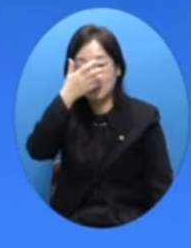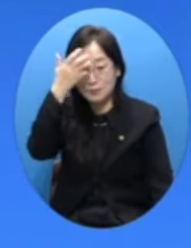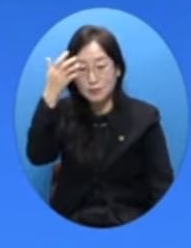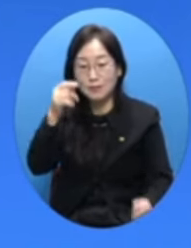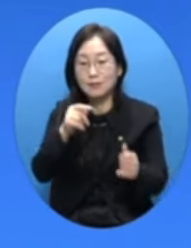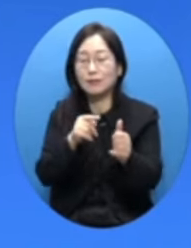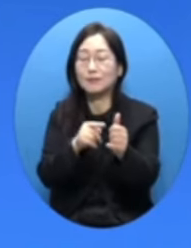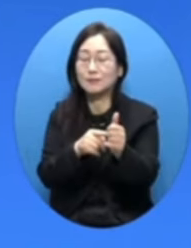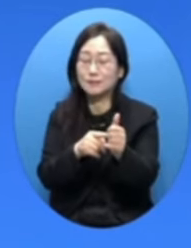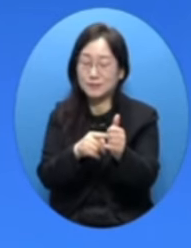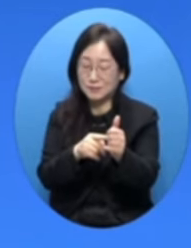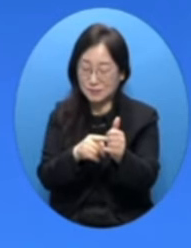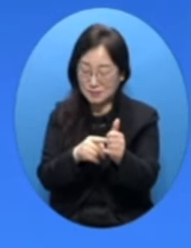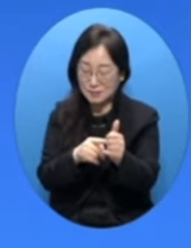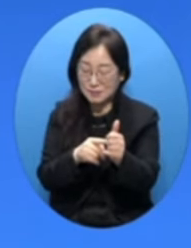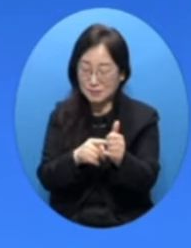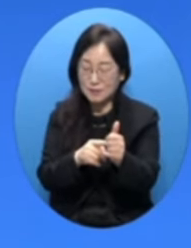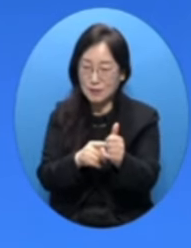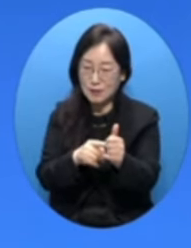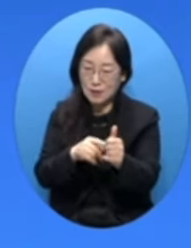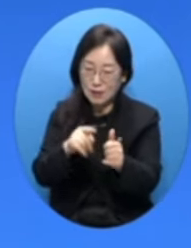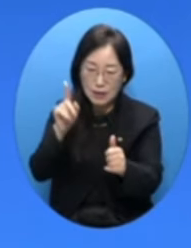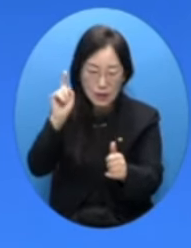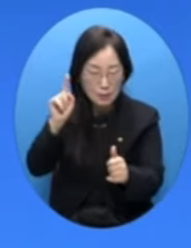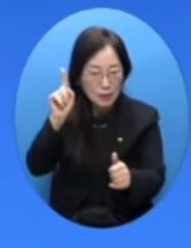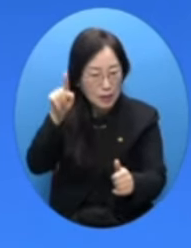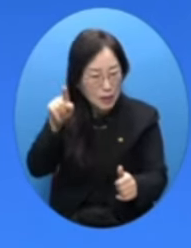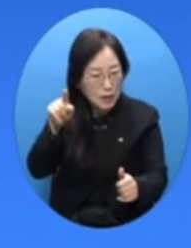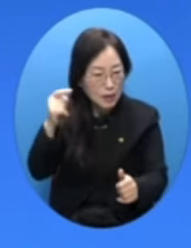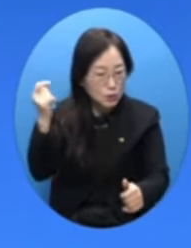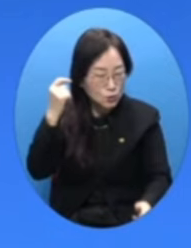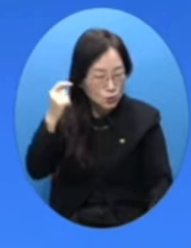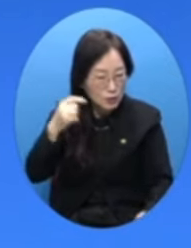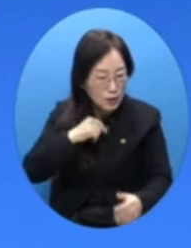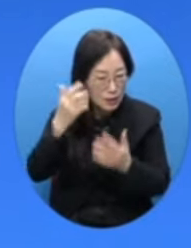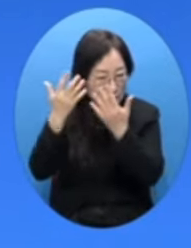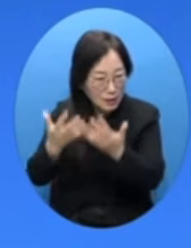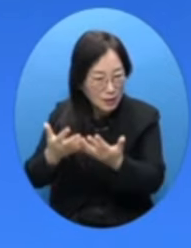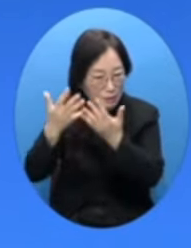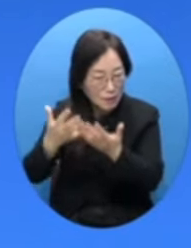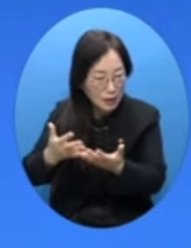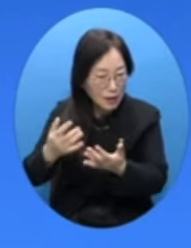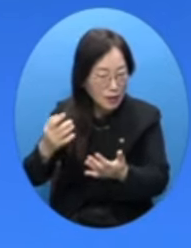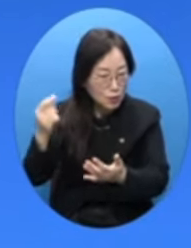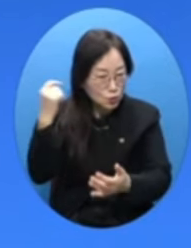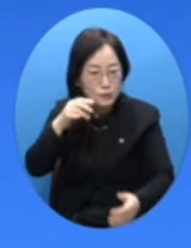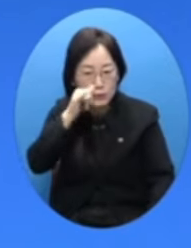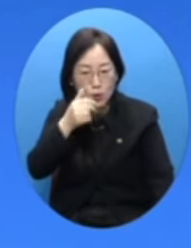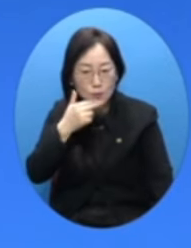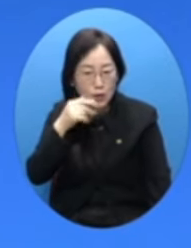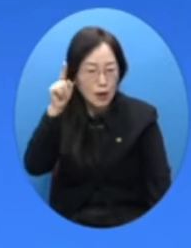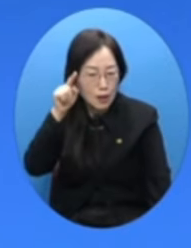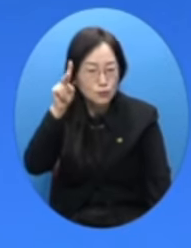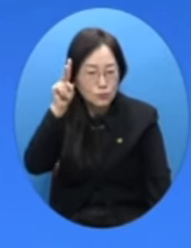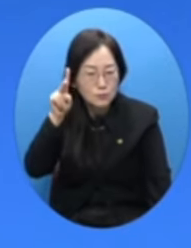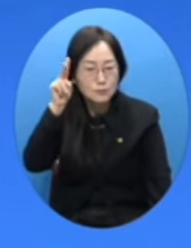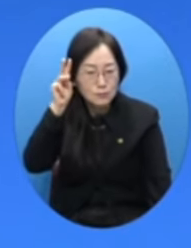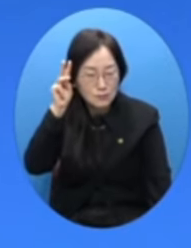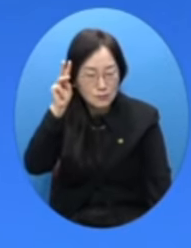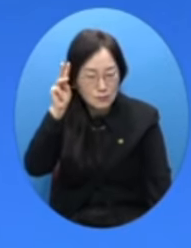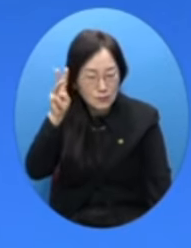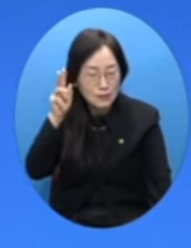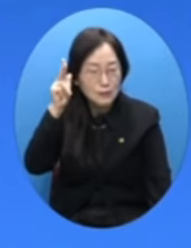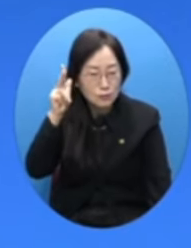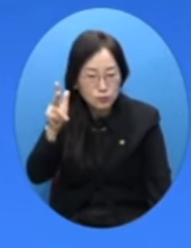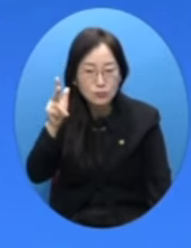이제 내일이면 소식이 오겠지 모레면 소식이 오겠지 하루가 지나고 이틀이 지나고 한